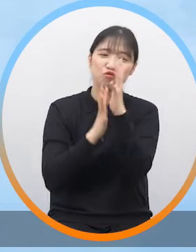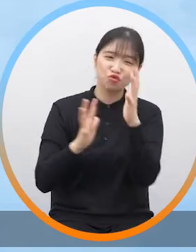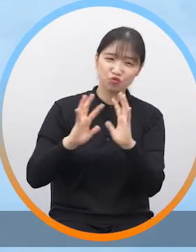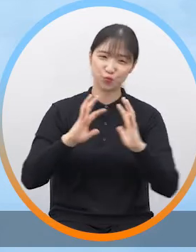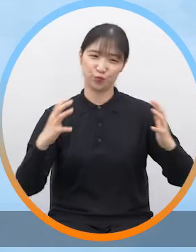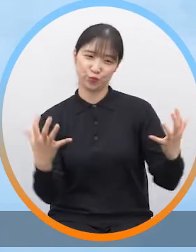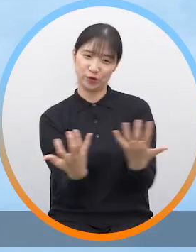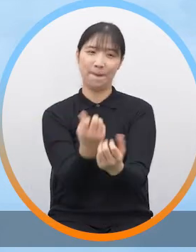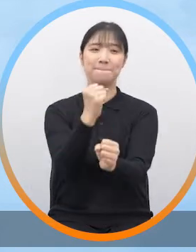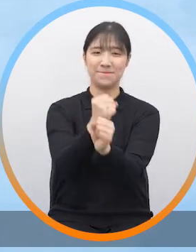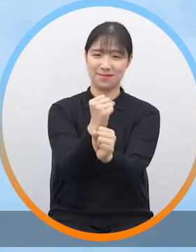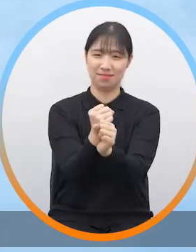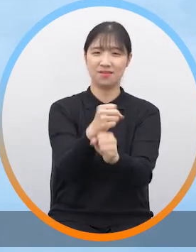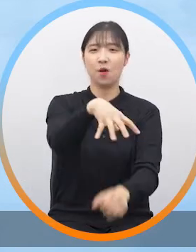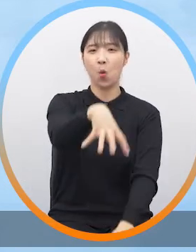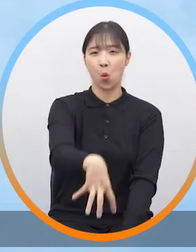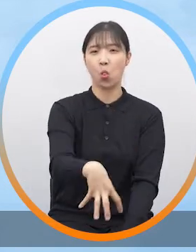마을.